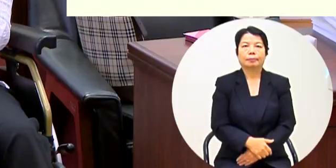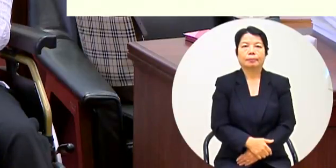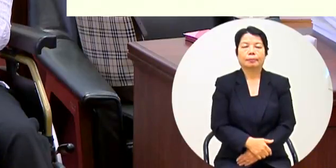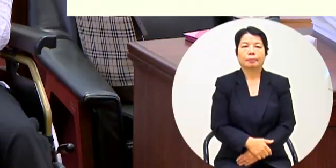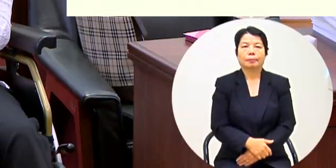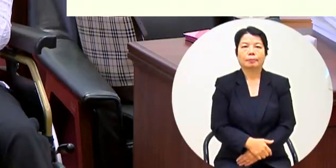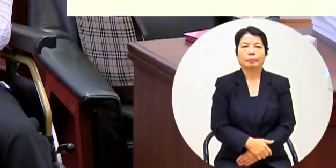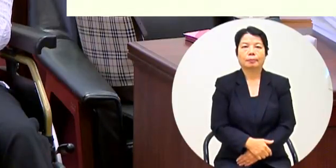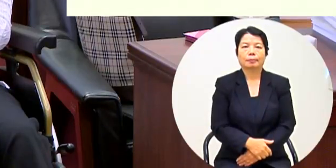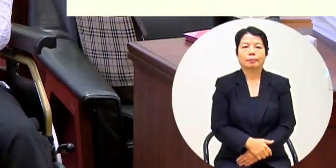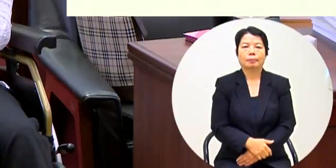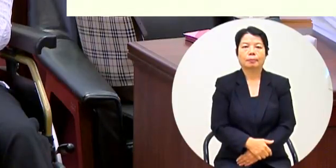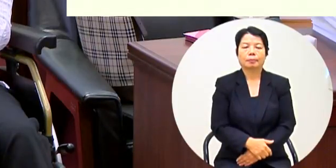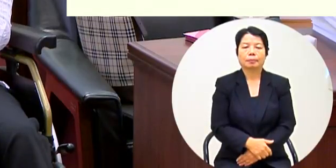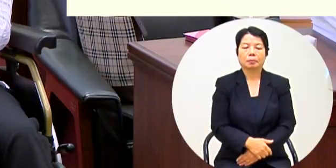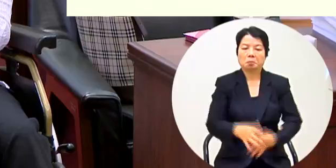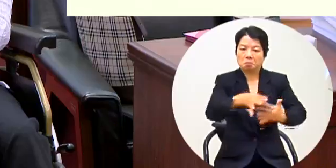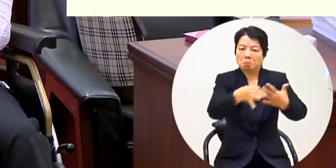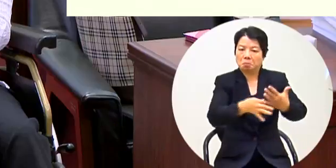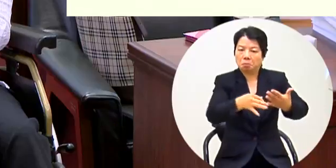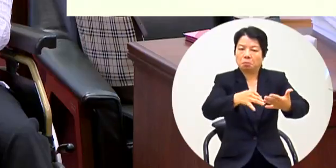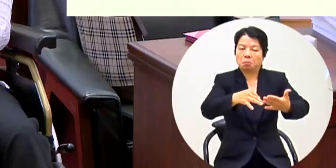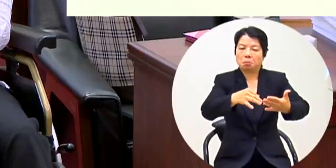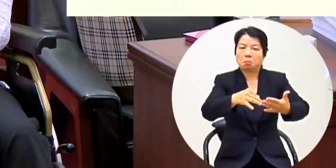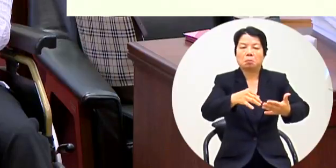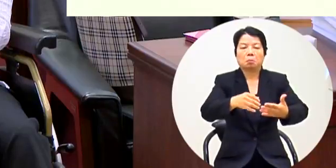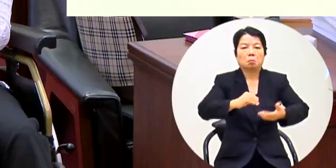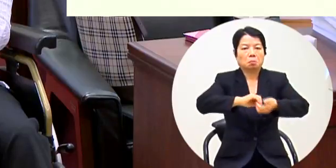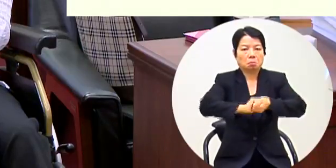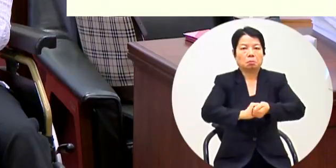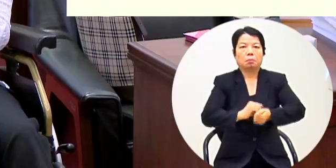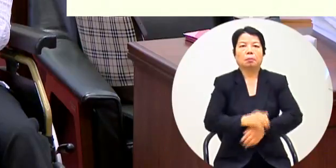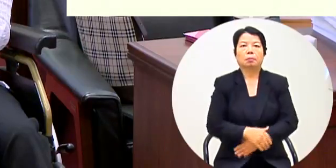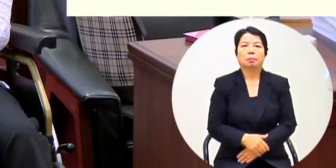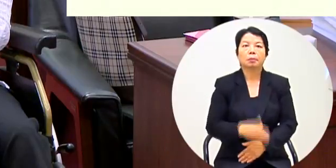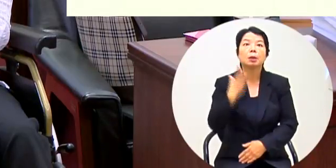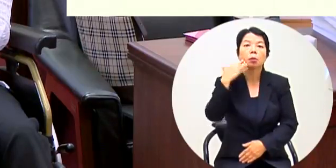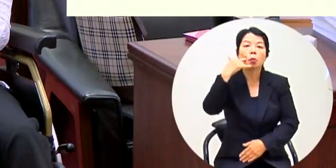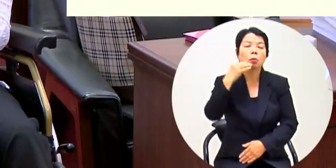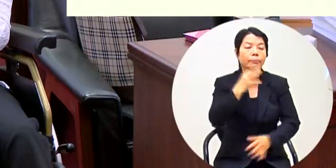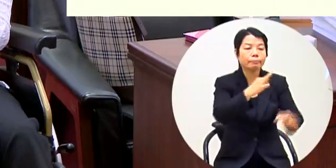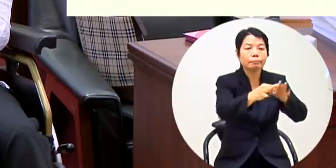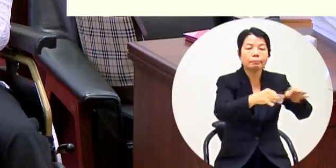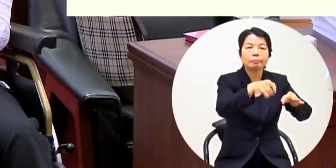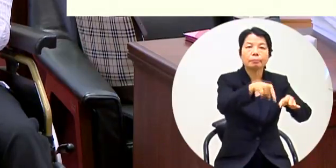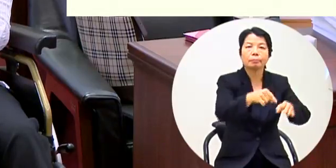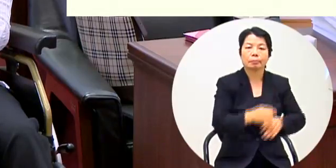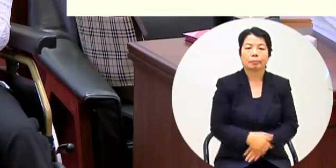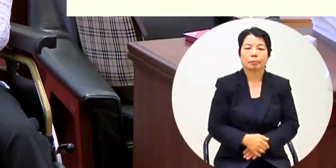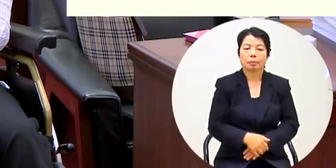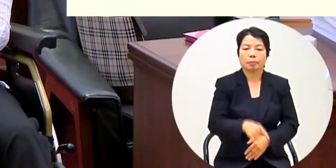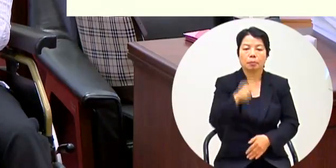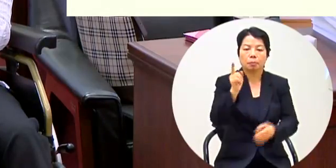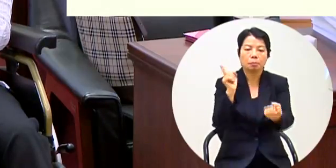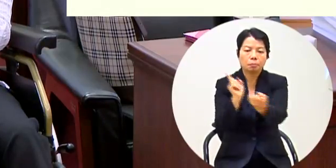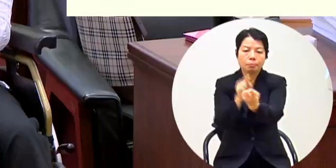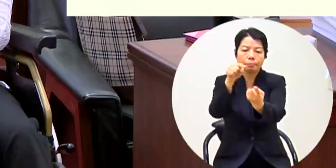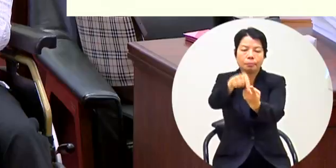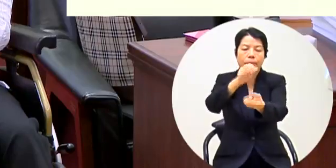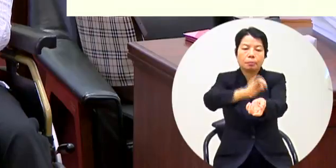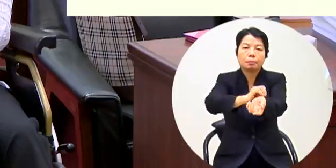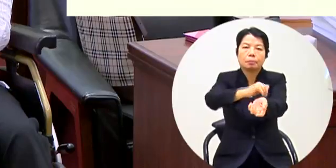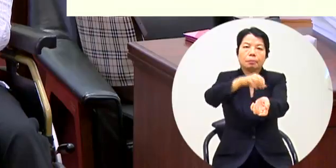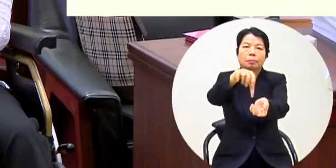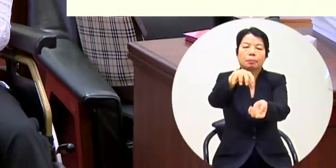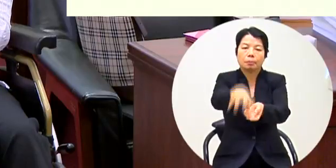啊里头就是说，如果你是店家，前面是医院诊所或者是一些相关的特定的这